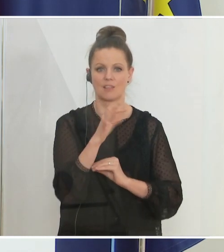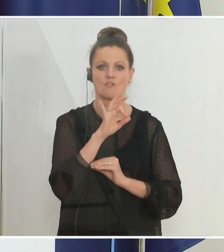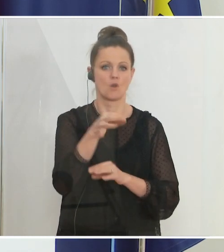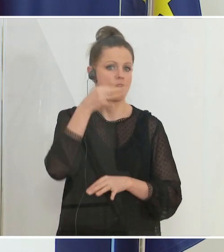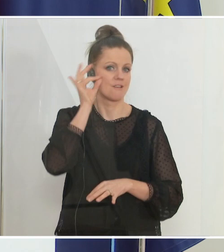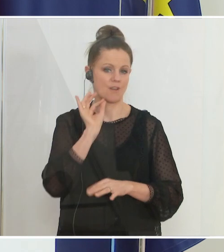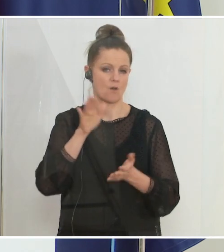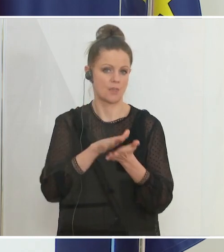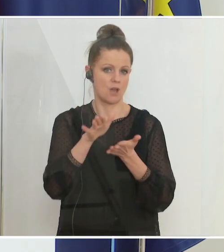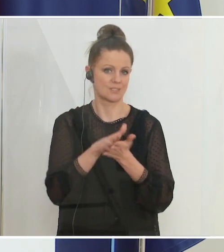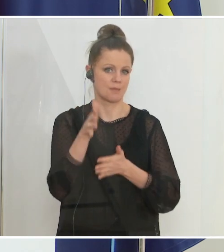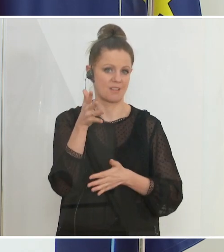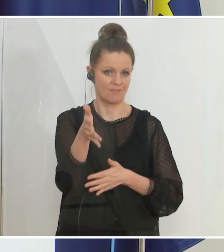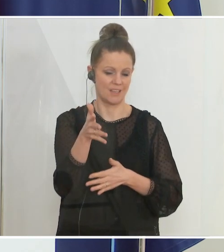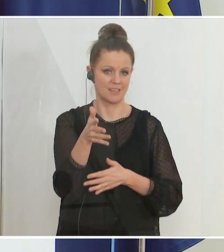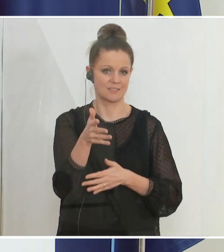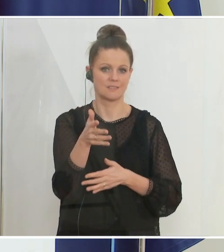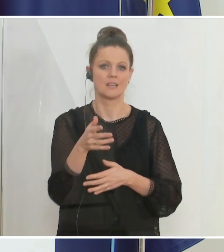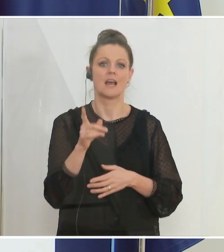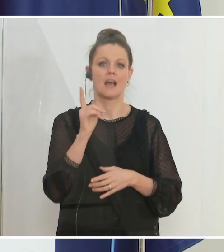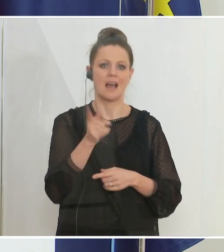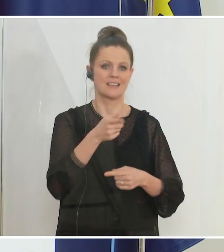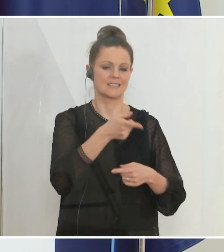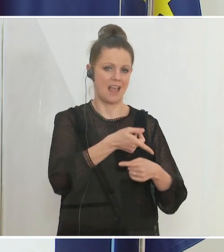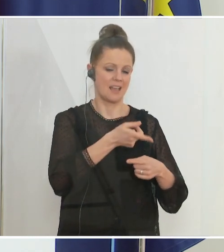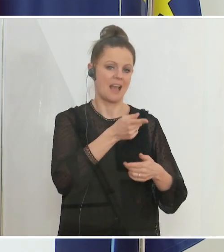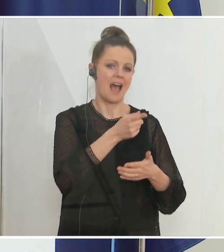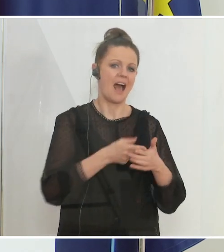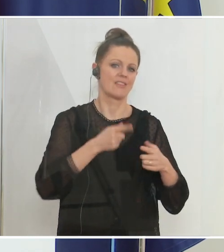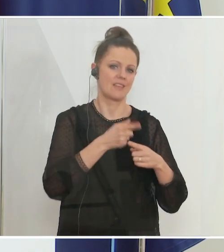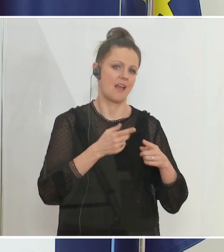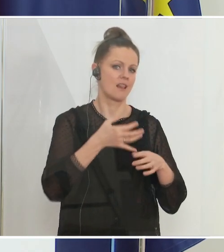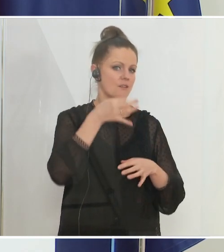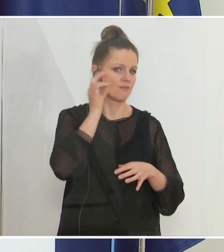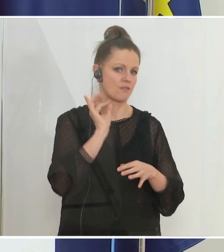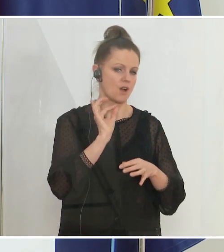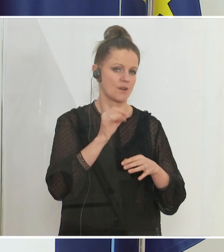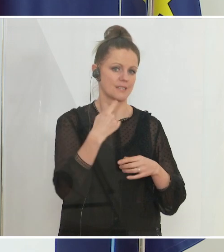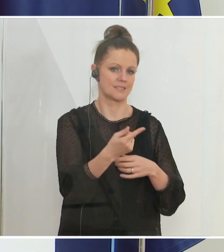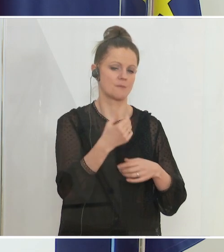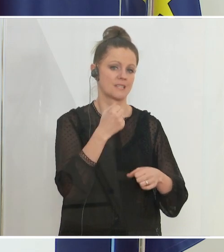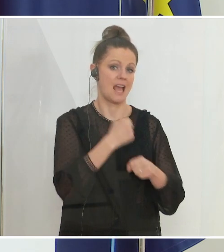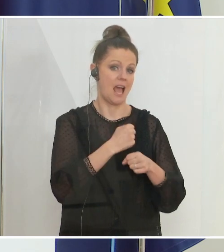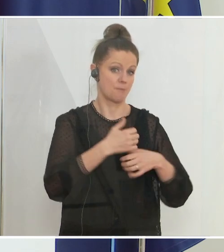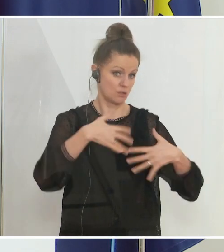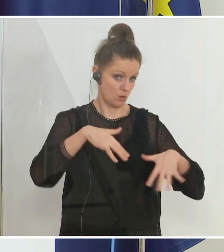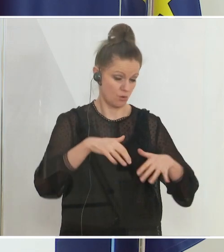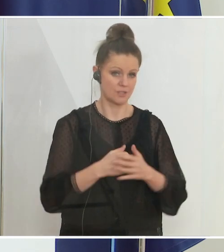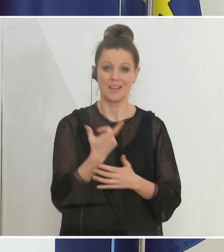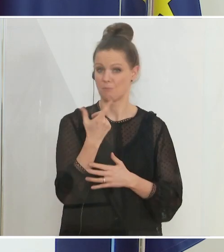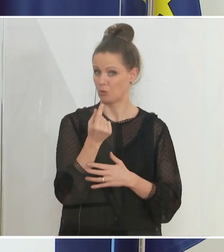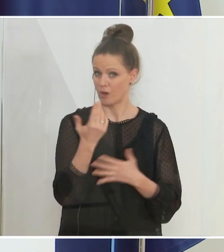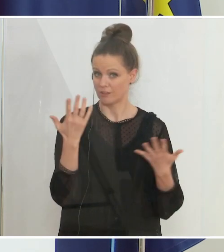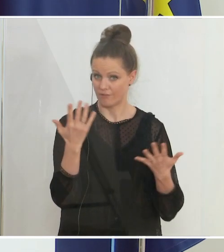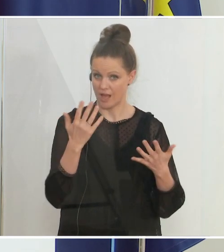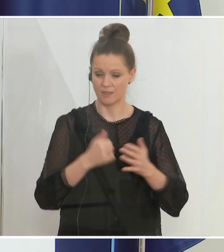Frauen ausgegeben, als der Anteil von Frauen an der Arbeitslosigkeit ist. Das sind ungefähr die 50%, die schon angesprochen wurden. Das heißt,